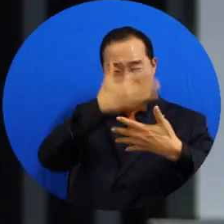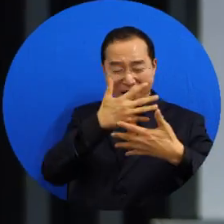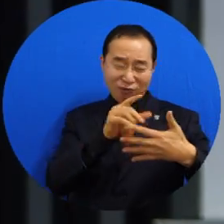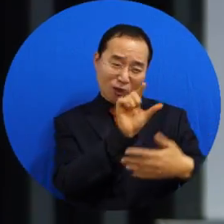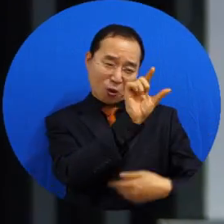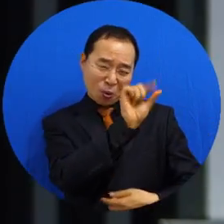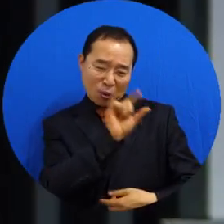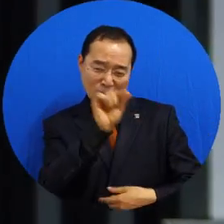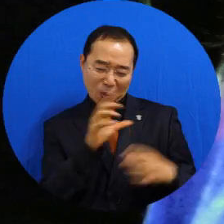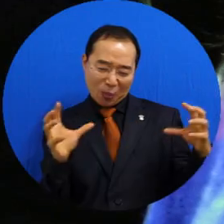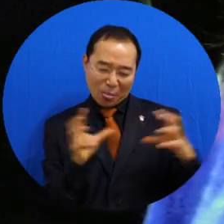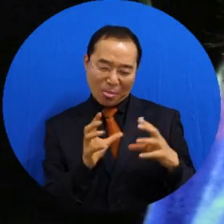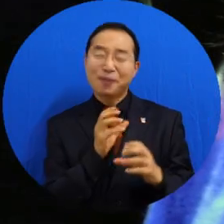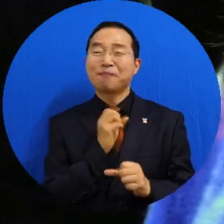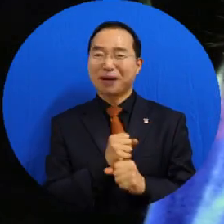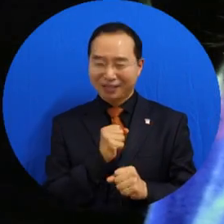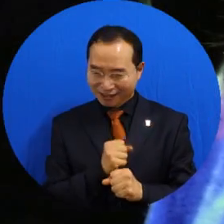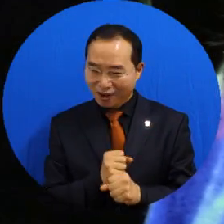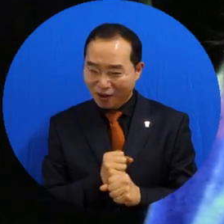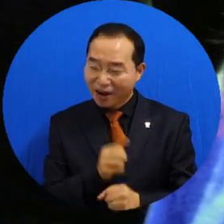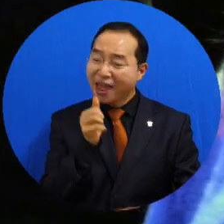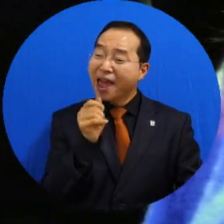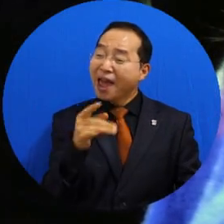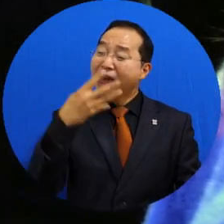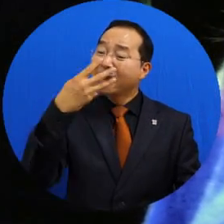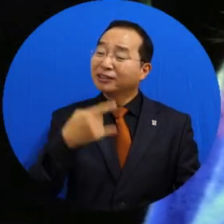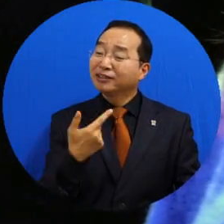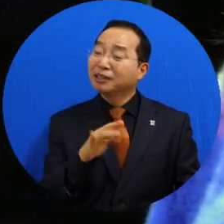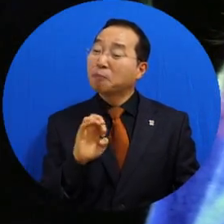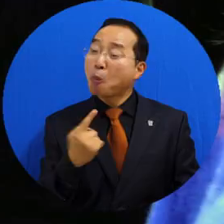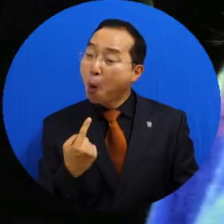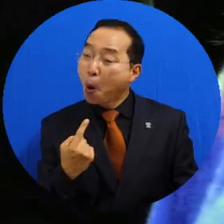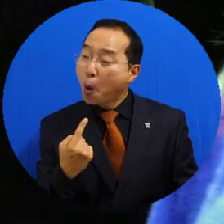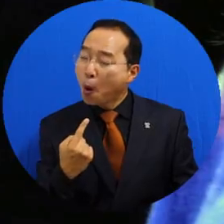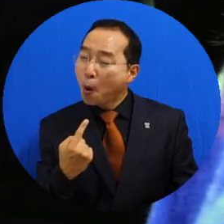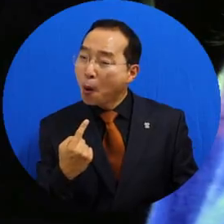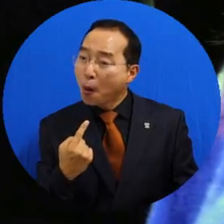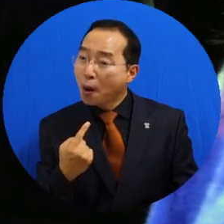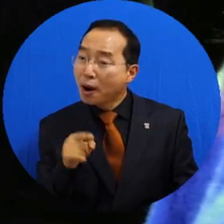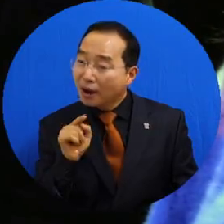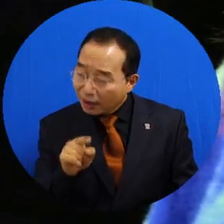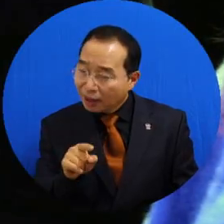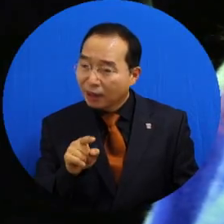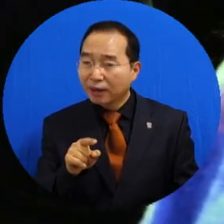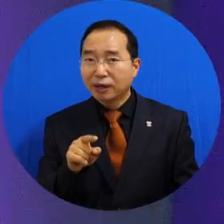액기스를 모아서 제가 생각하는 헤로니모가 생각한